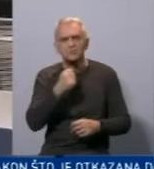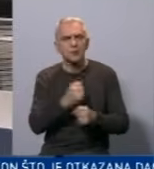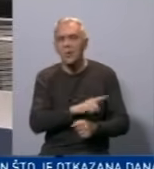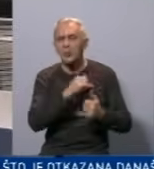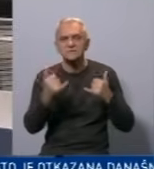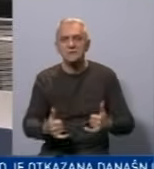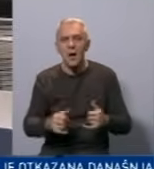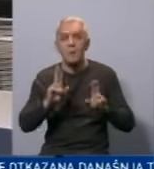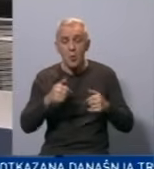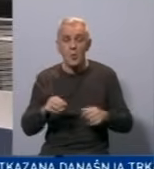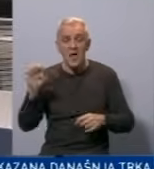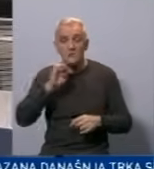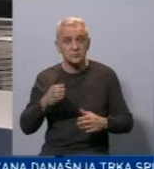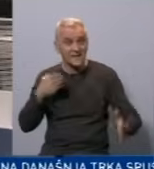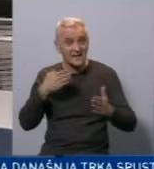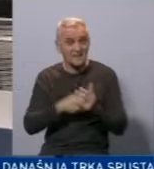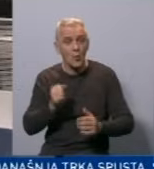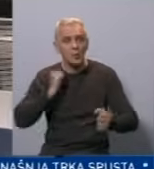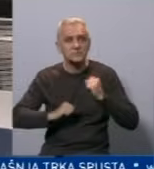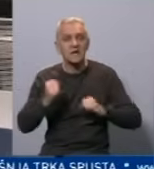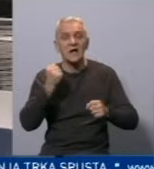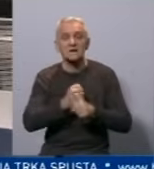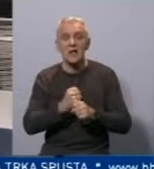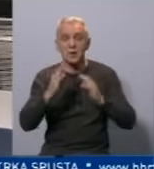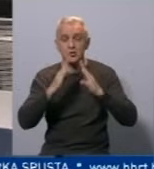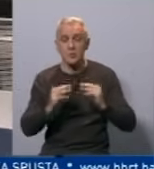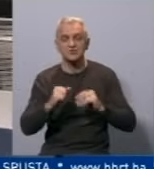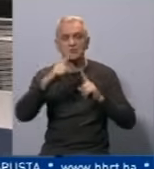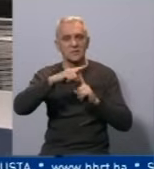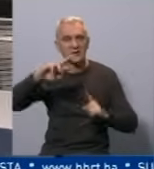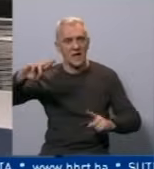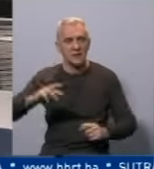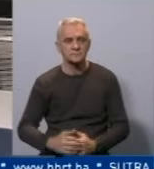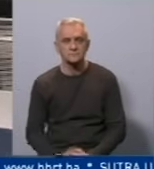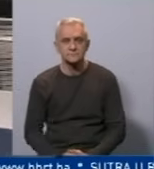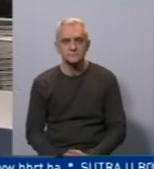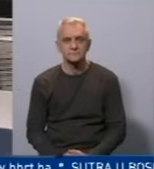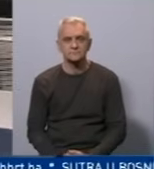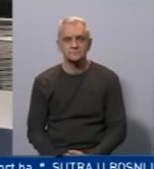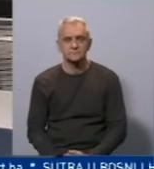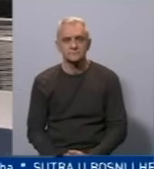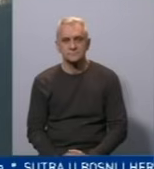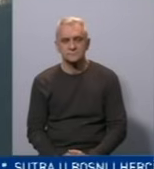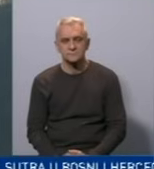smo uradili do sad i mogu li evropske direktive ugroziti rad domaćih termoelektrana?